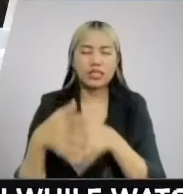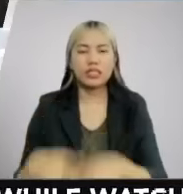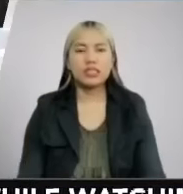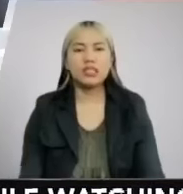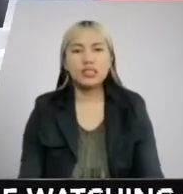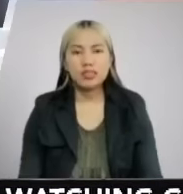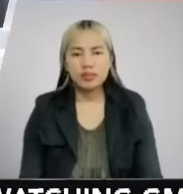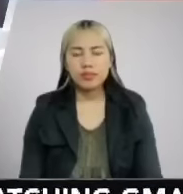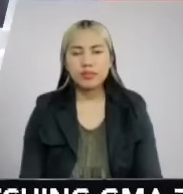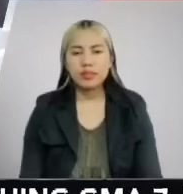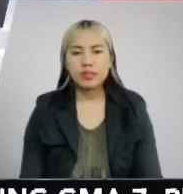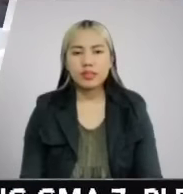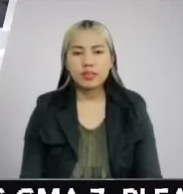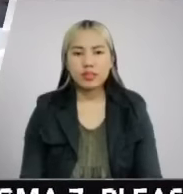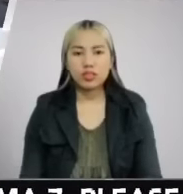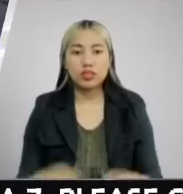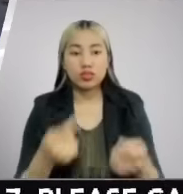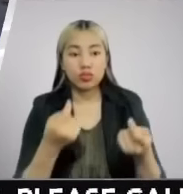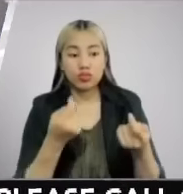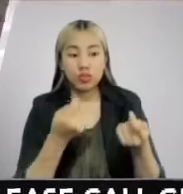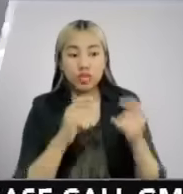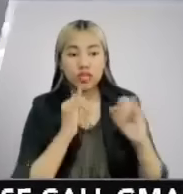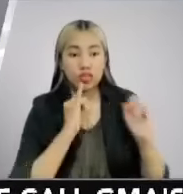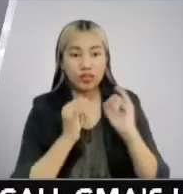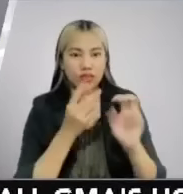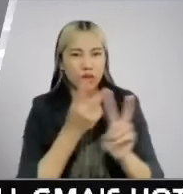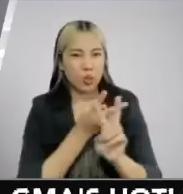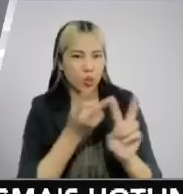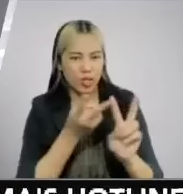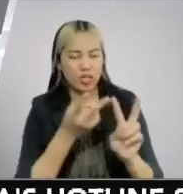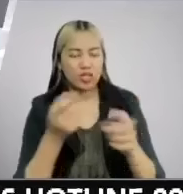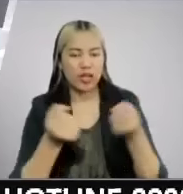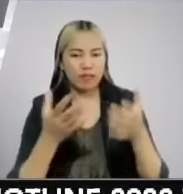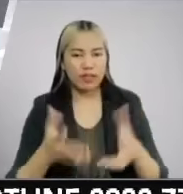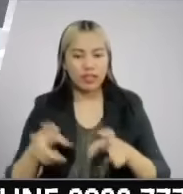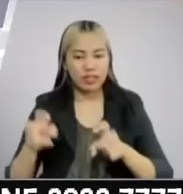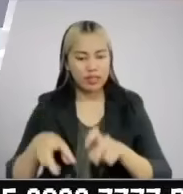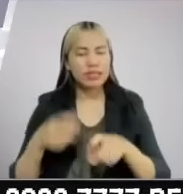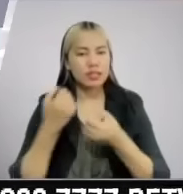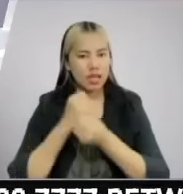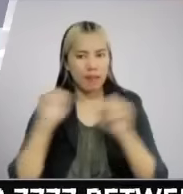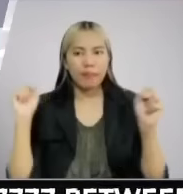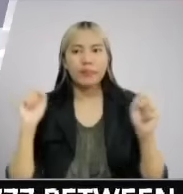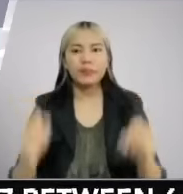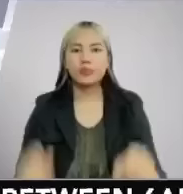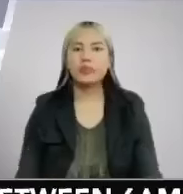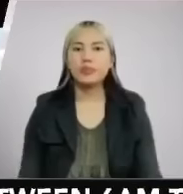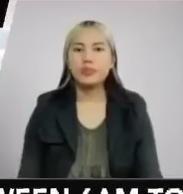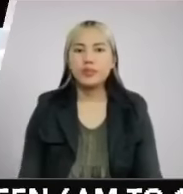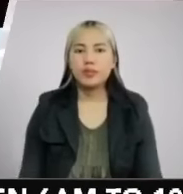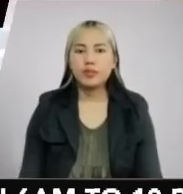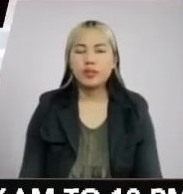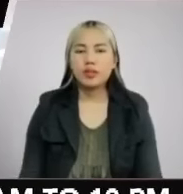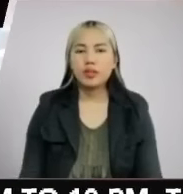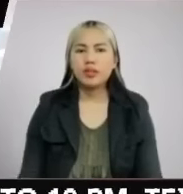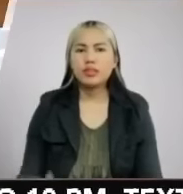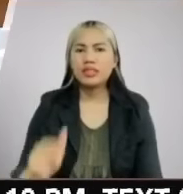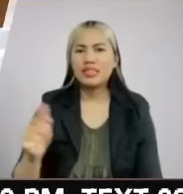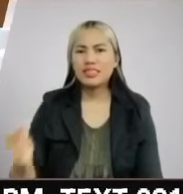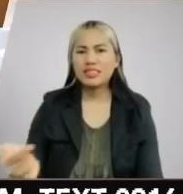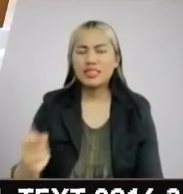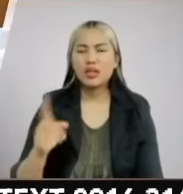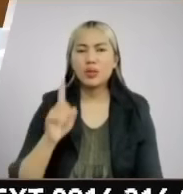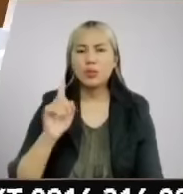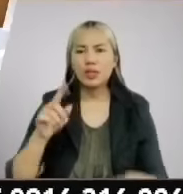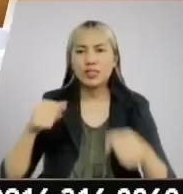maswerteng hindi nasaktan sa insidente Sa dait Camarines Norte Patay ang driver at pasahero ng isang tricycle